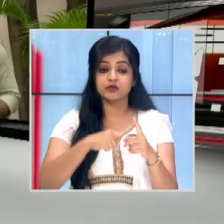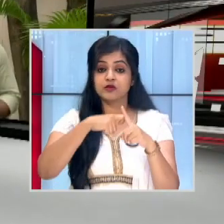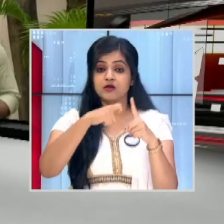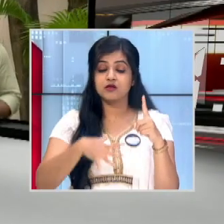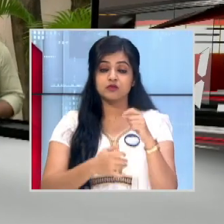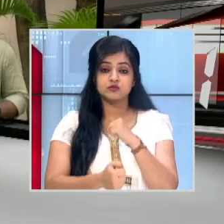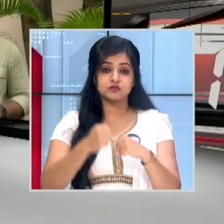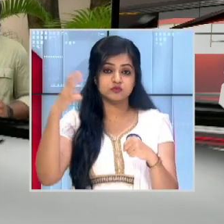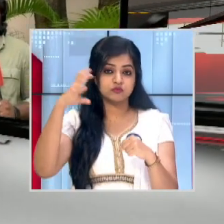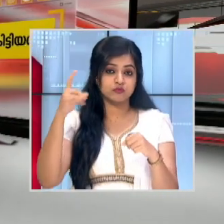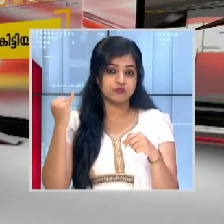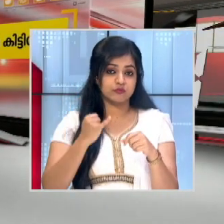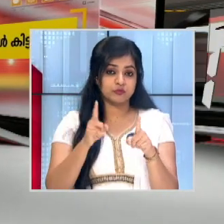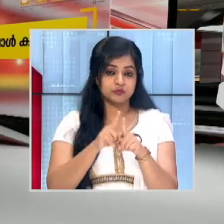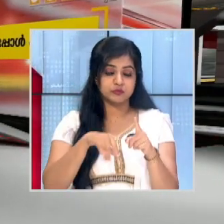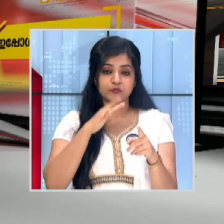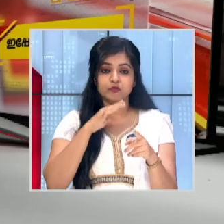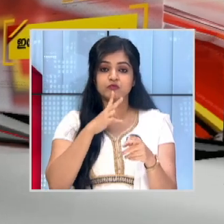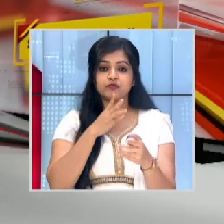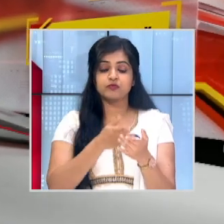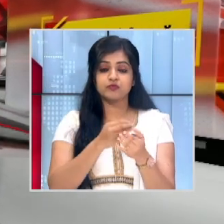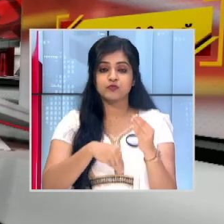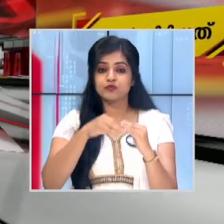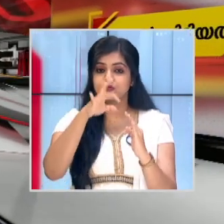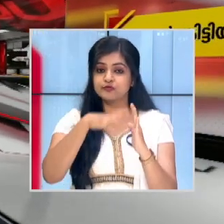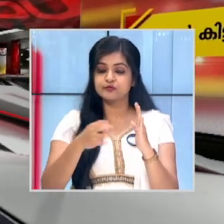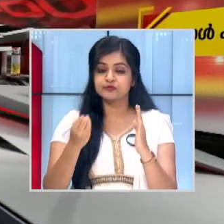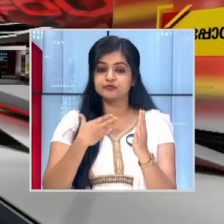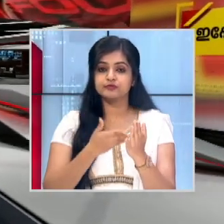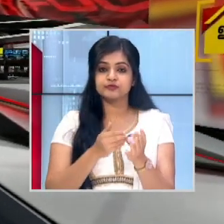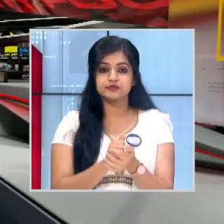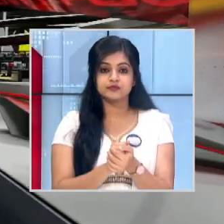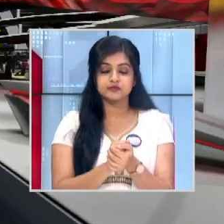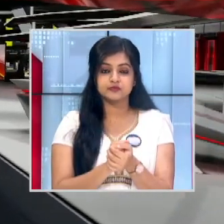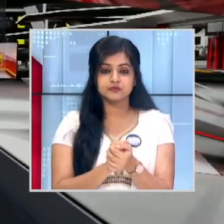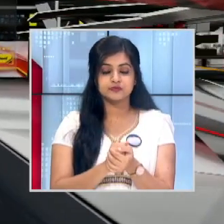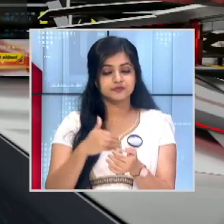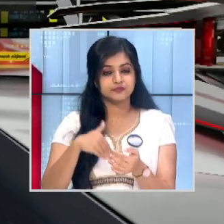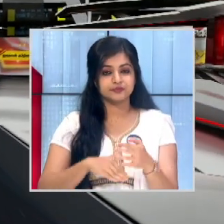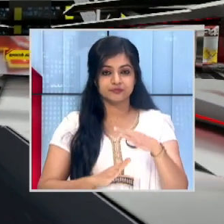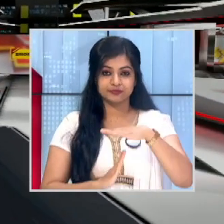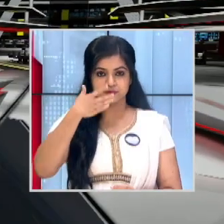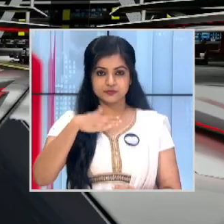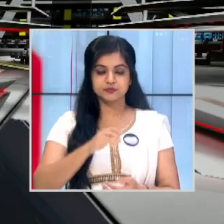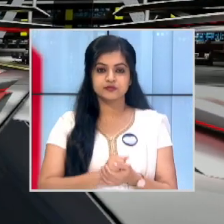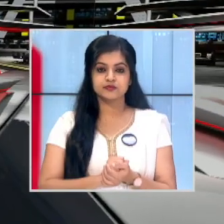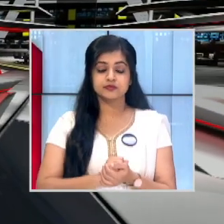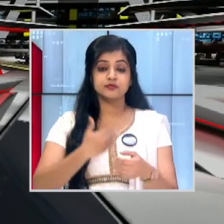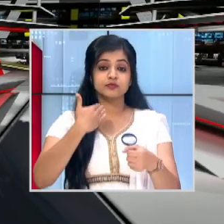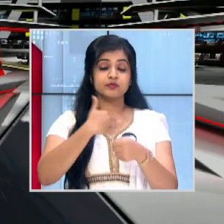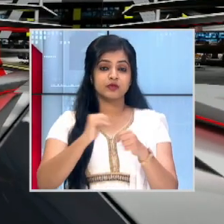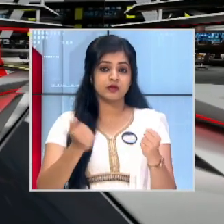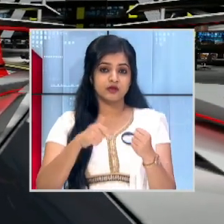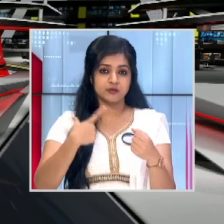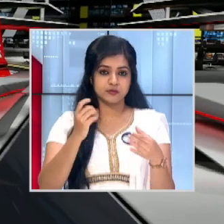സംസ്ഥാനത്ത് കടുത്ത വേനലിനുള്ള സാധ്യതയാണ് പ്രവചിക്കുന്നത്. വിവരങ്ങളാണ് അലക്സ് റാം മുഹമ്മദ് നൽകിയത്. കൂടുതൽ വാർത്തകൾ ഇടവേളയ്ക്ക് ശേഷം.